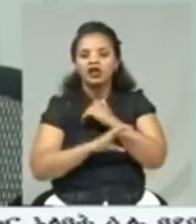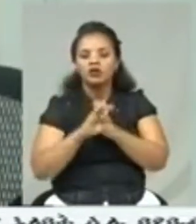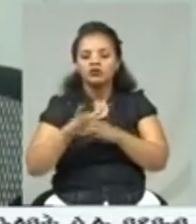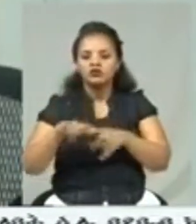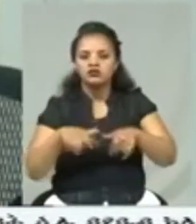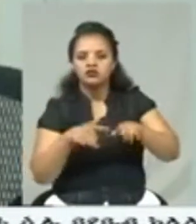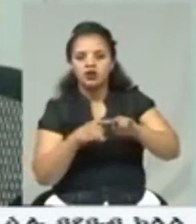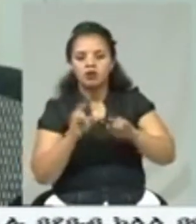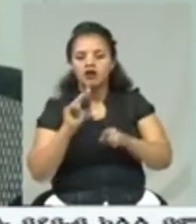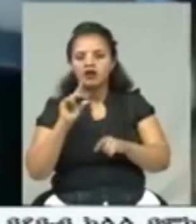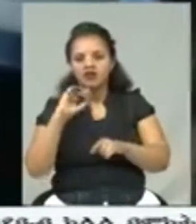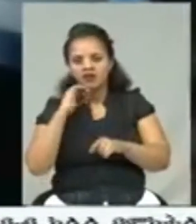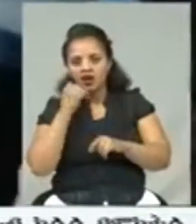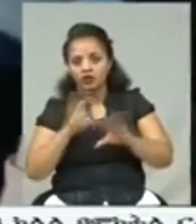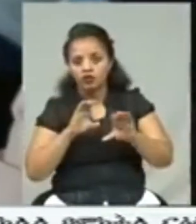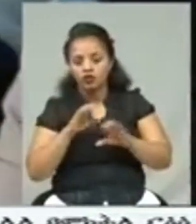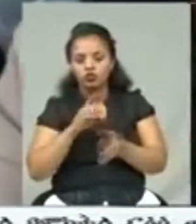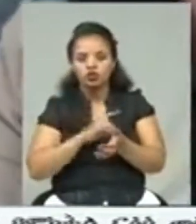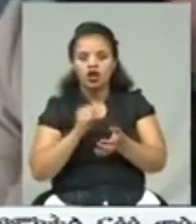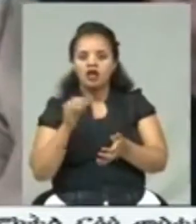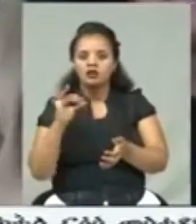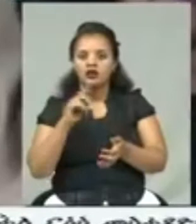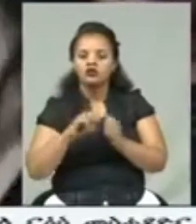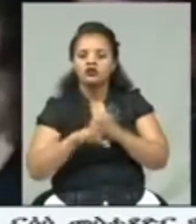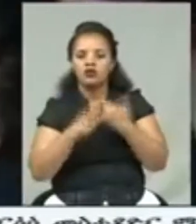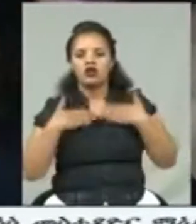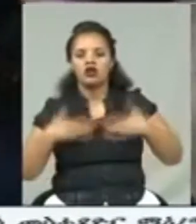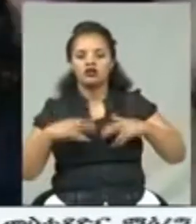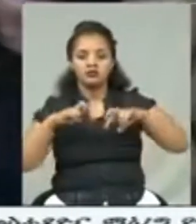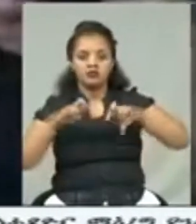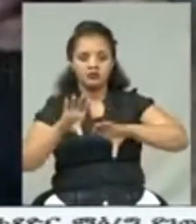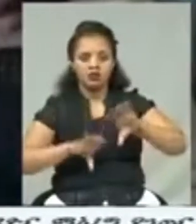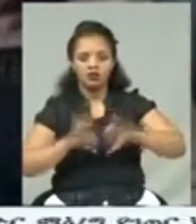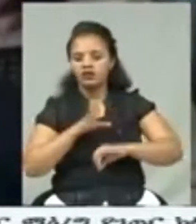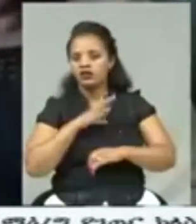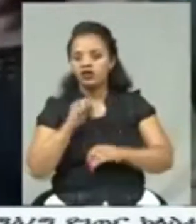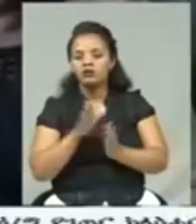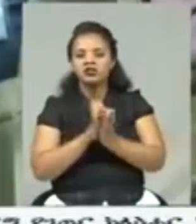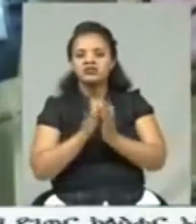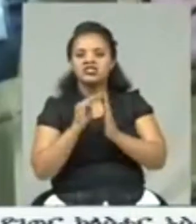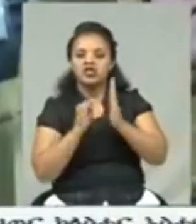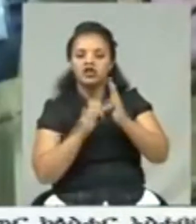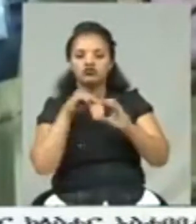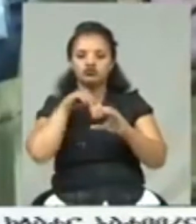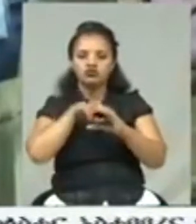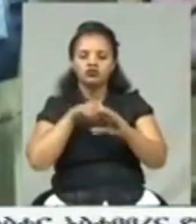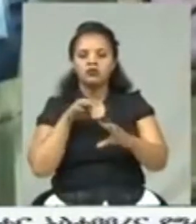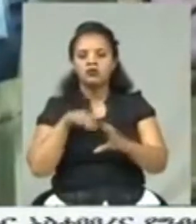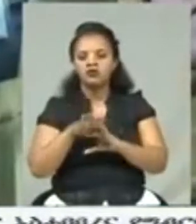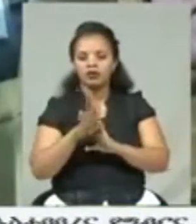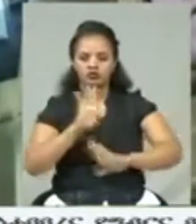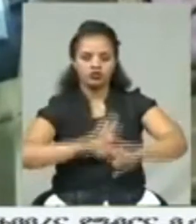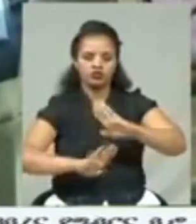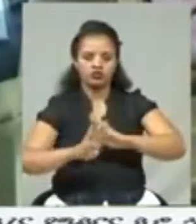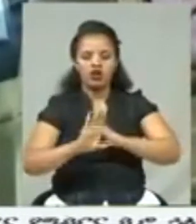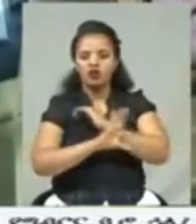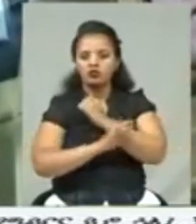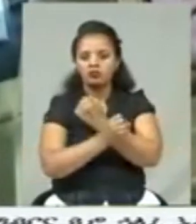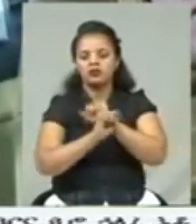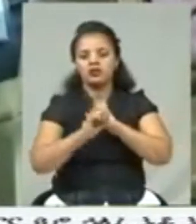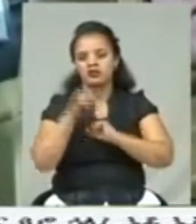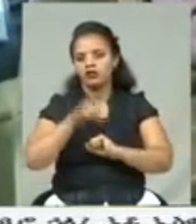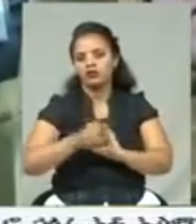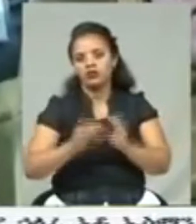ስልቶች ባይተዋር አድርጎታል ያሉት ዶክተር አለማየሁ የዘርፉ አካላት ምርምር በማድረግና በትምህርት ስርዓት ውስጥ በማስገባት ትውልዱንና አገሩን ማዳን